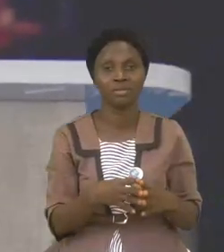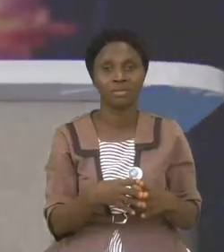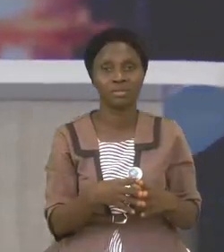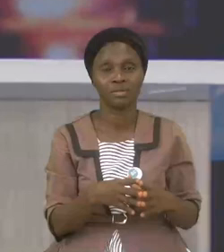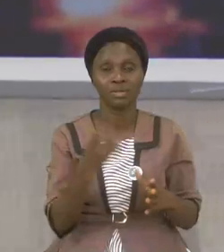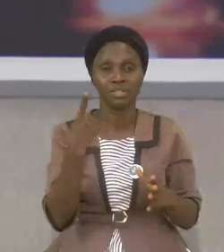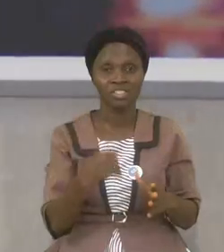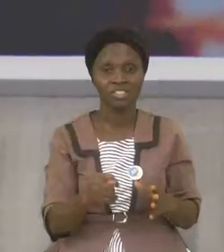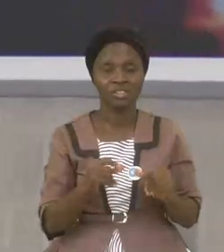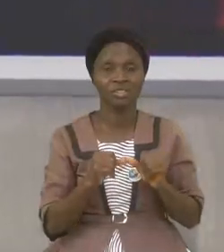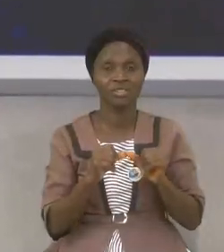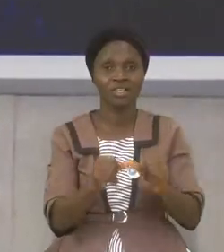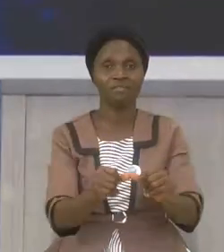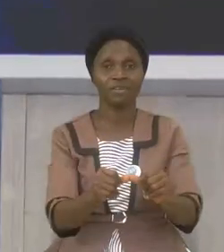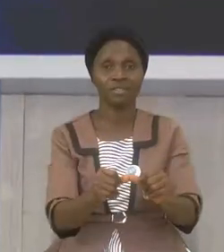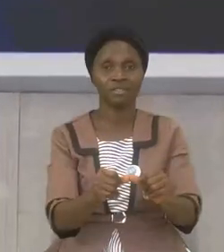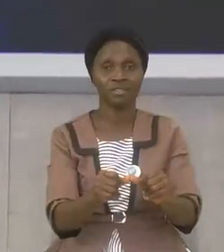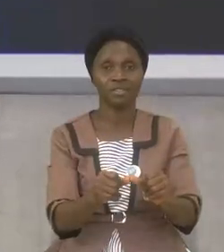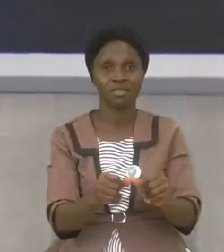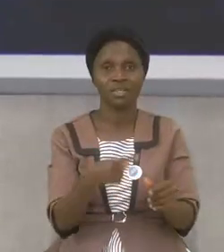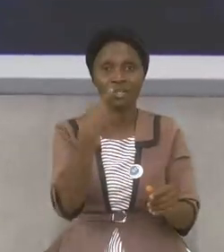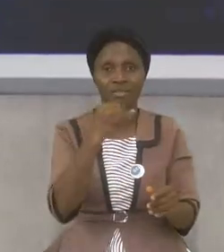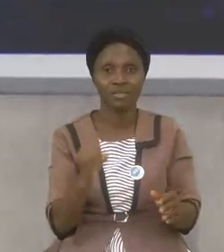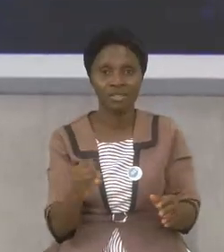allons à la troisième partie ici.